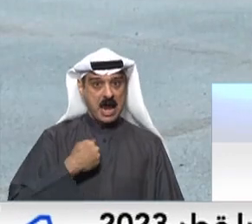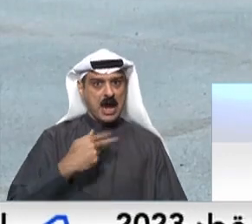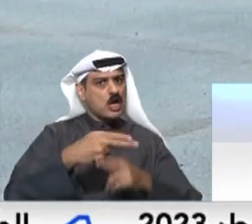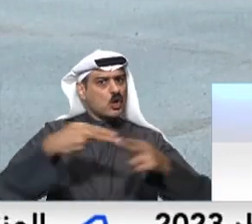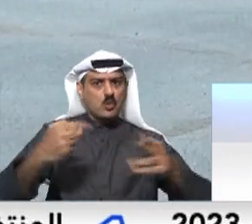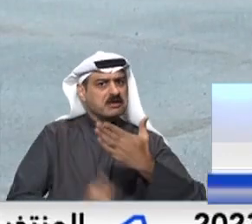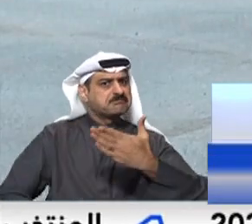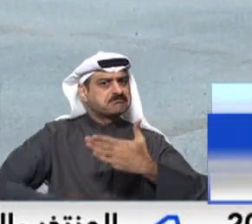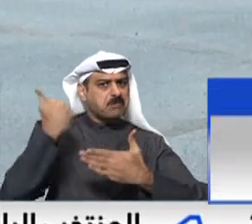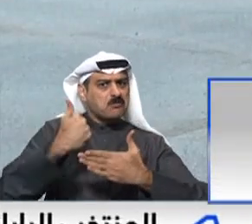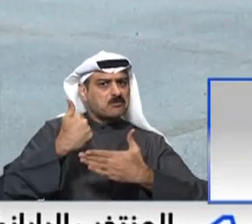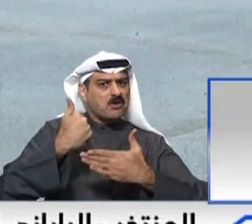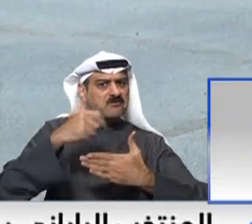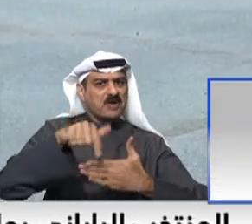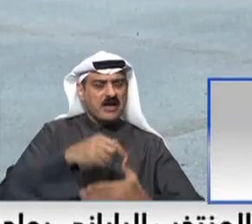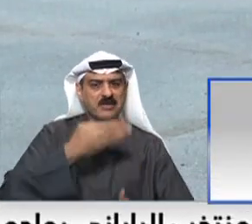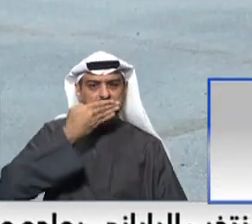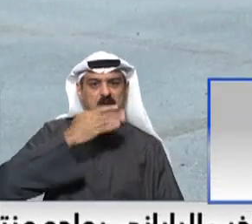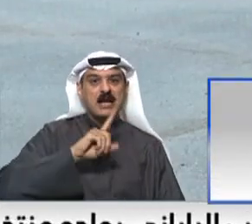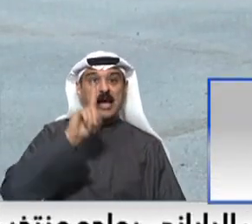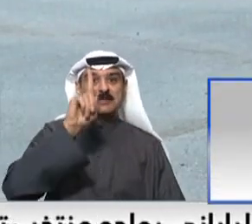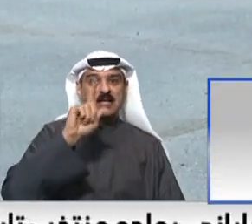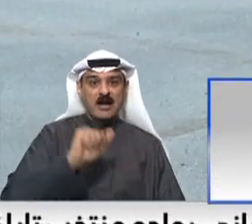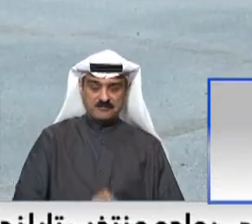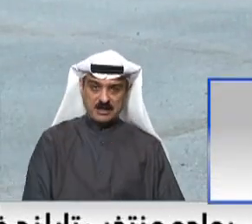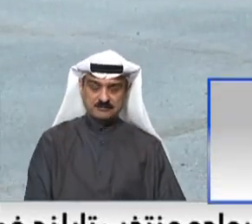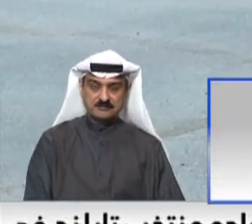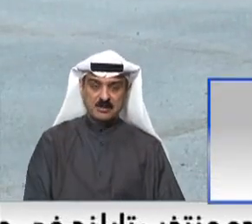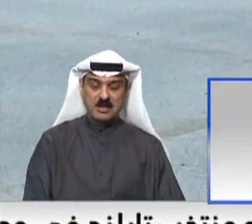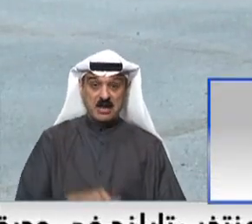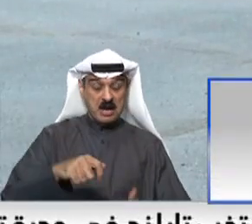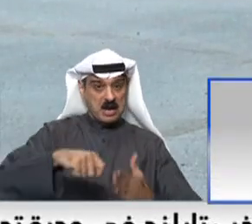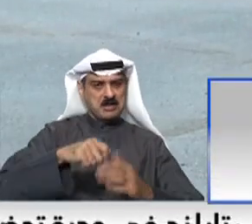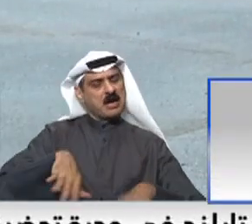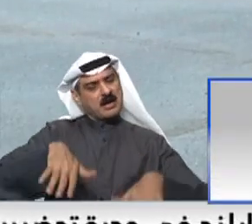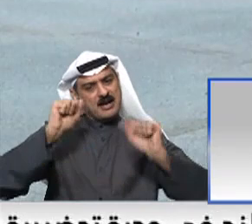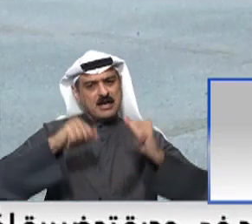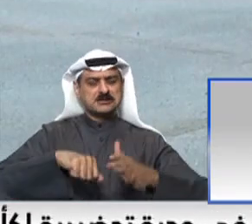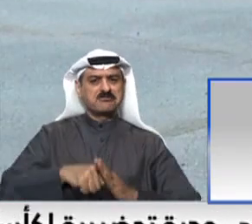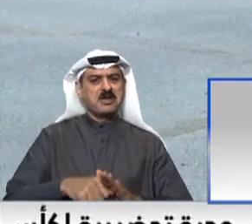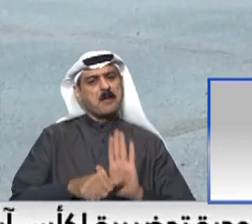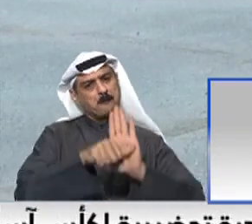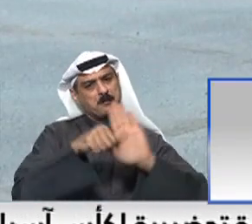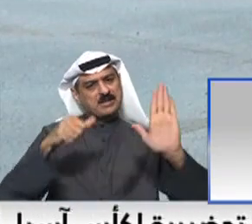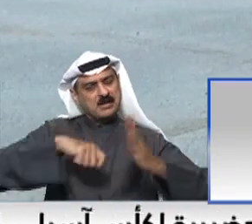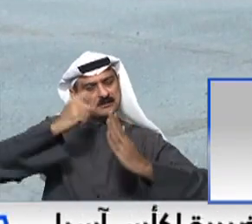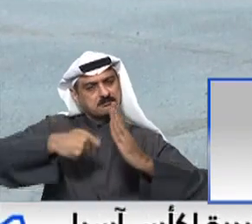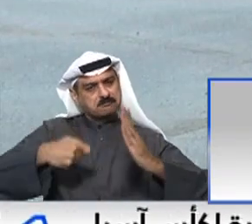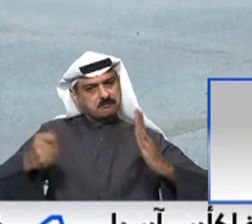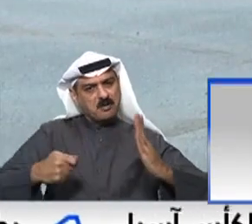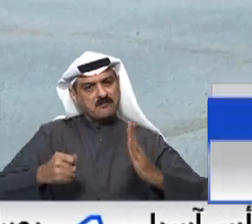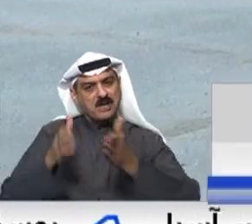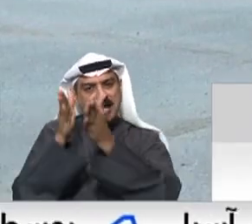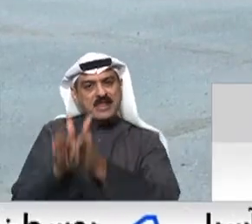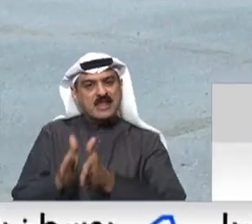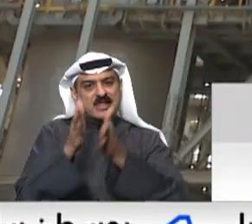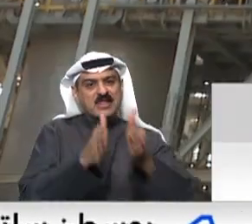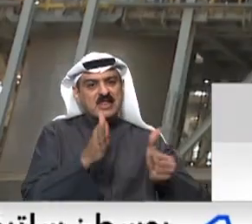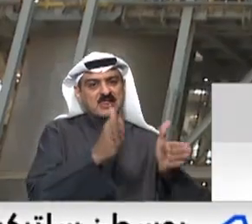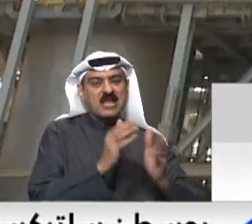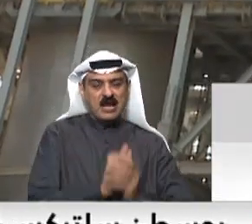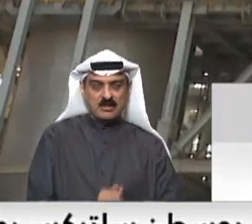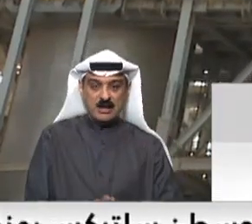ككل، الحمد لله احنا بلشنا بتشغيل المصفاة على ثلاث مراحل،